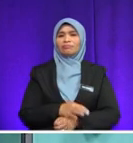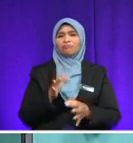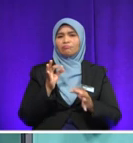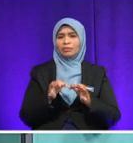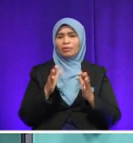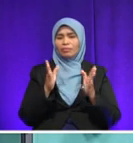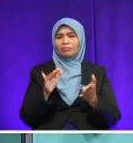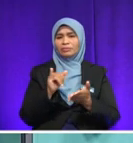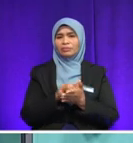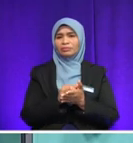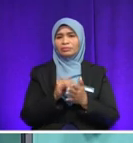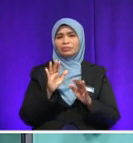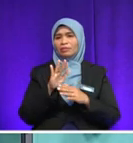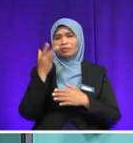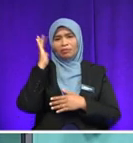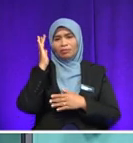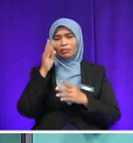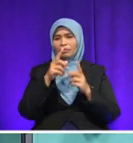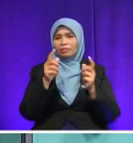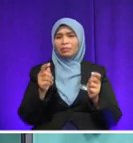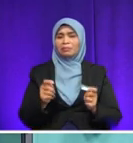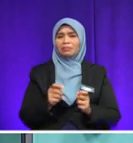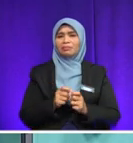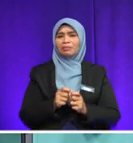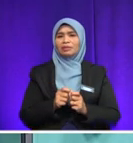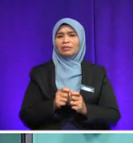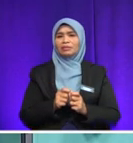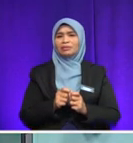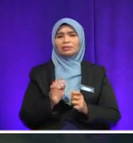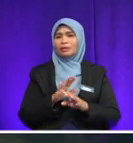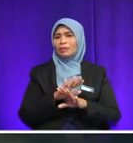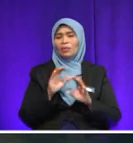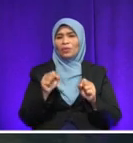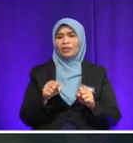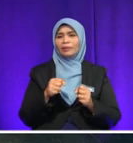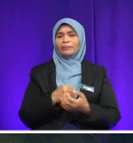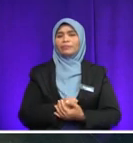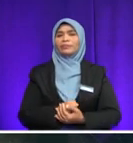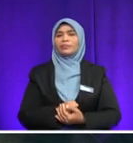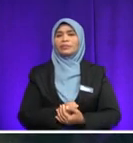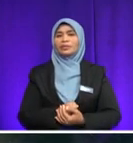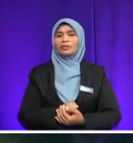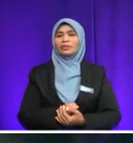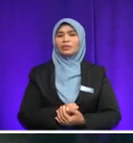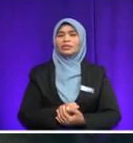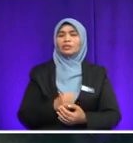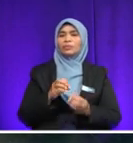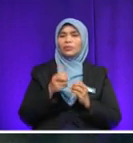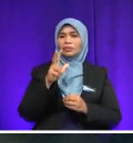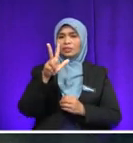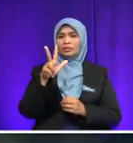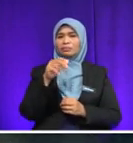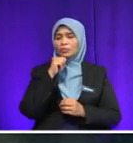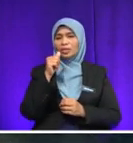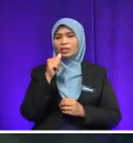tak tahu tempat dituju lepas sudah cukup ke 81 KM dan yang ketiga bukan untuk